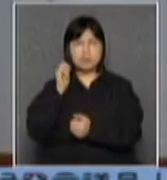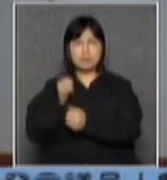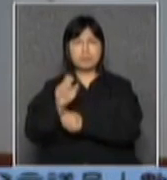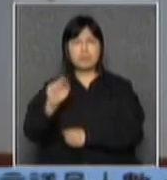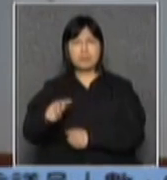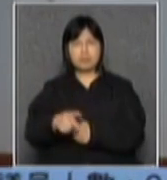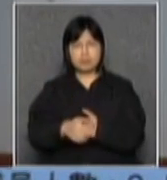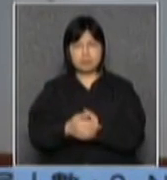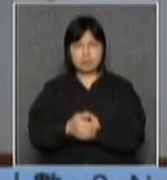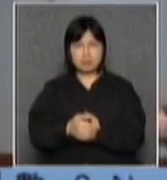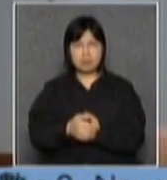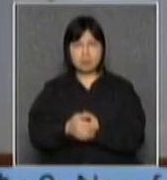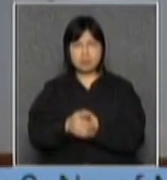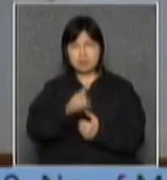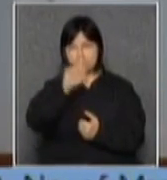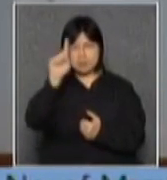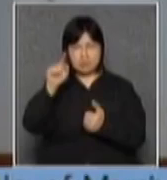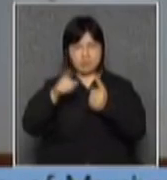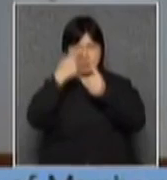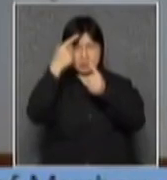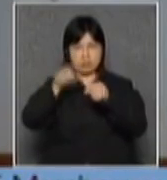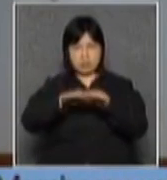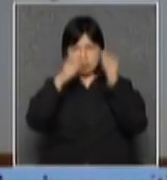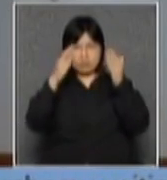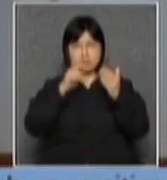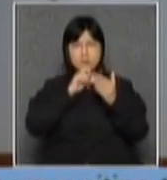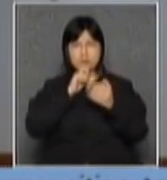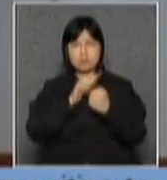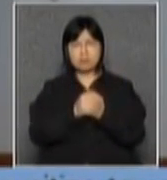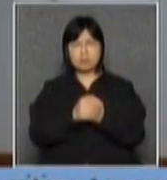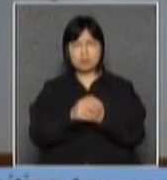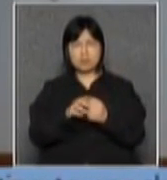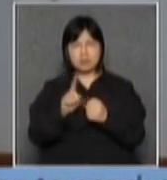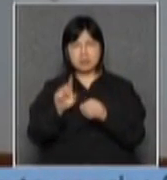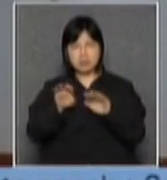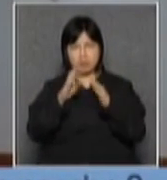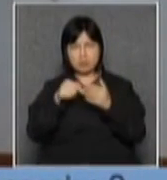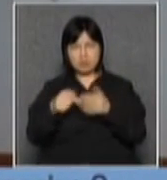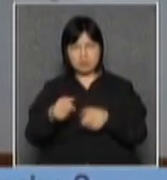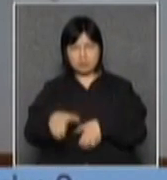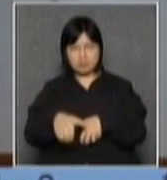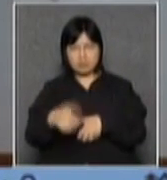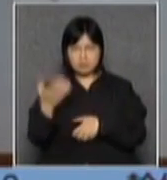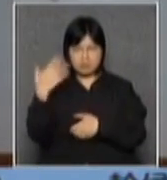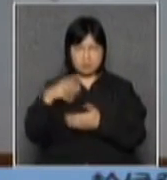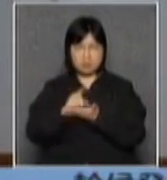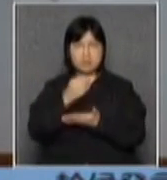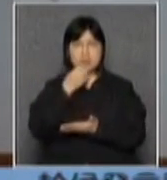為點解咧？凡事都開天辟地。劈地係咪？喂，舊年已經試過有咁嘅嘢㗎